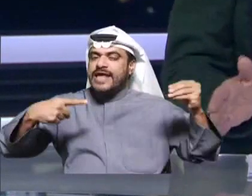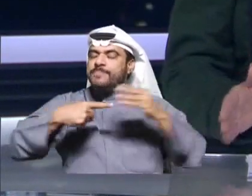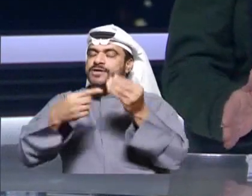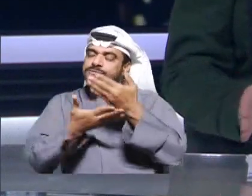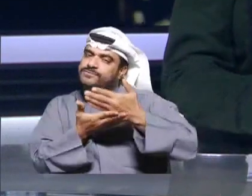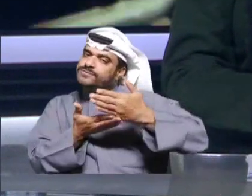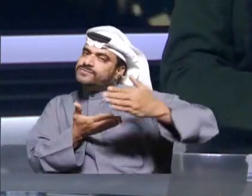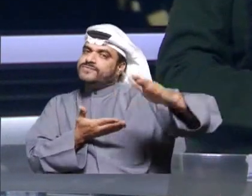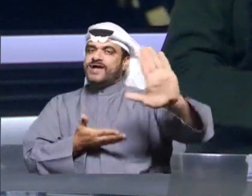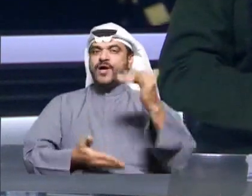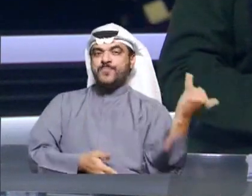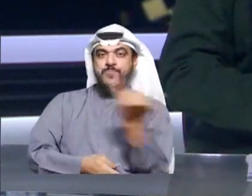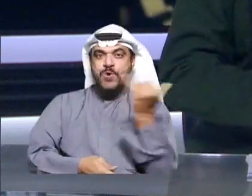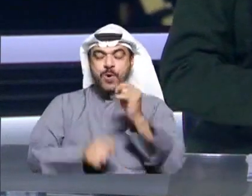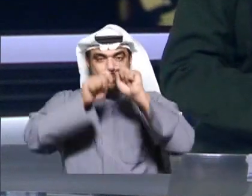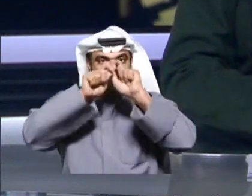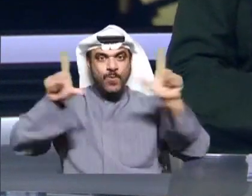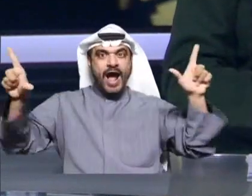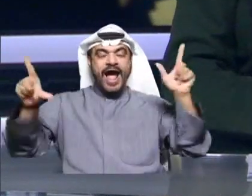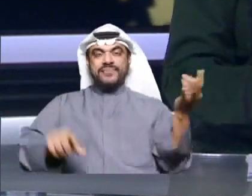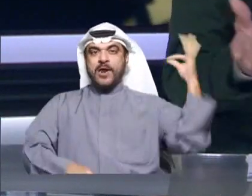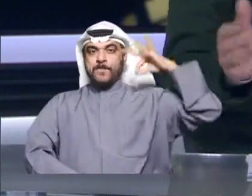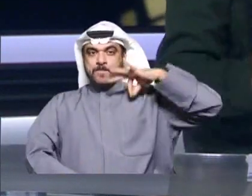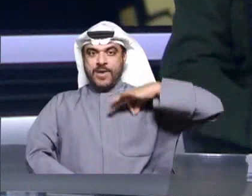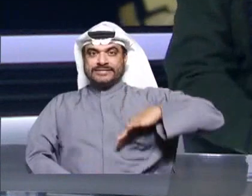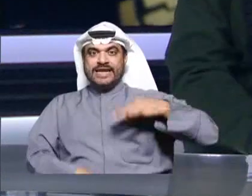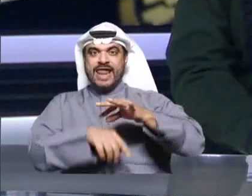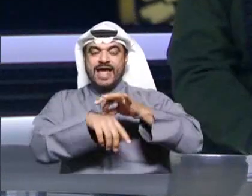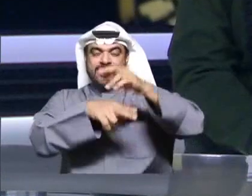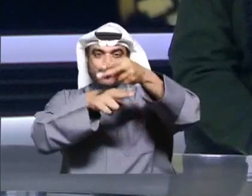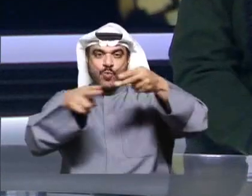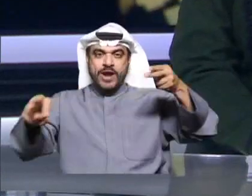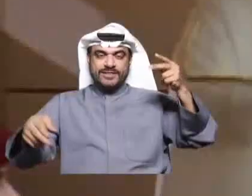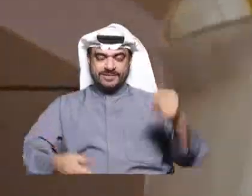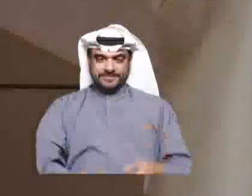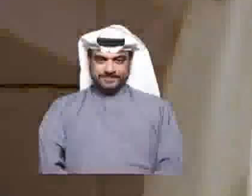لا تخدم في حقيقتها مصلحة الوطن العليا.